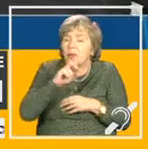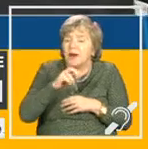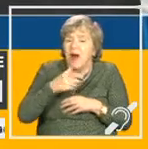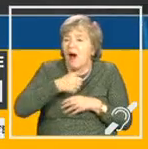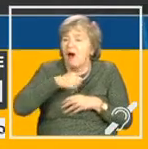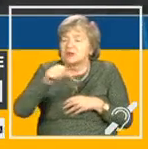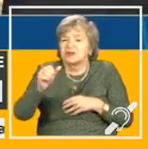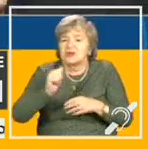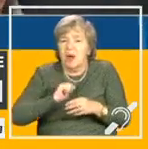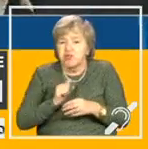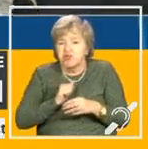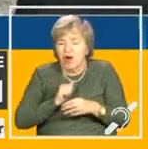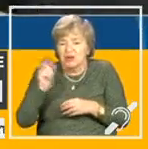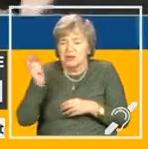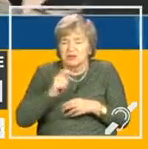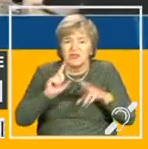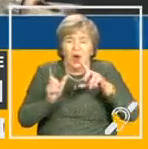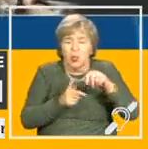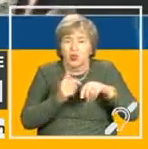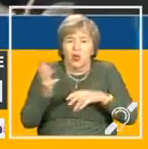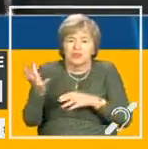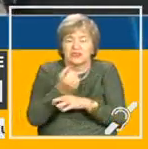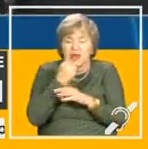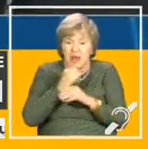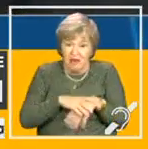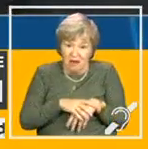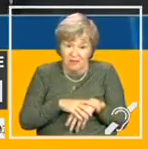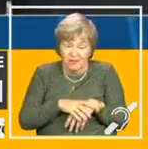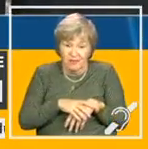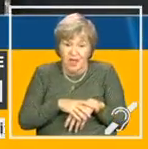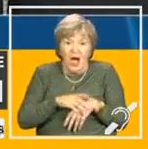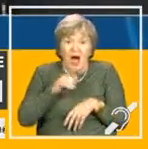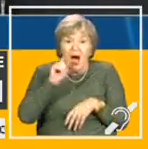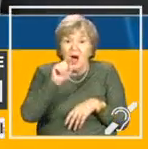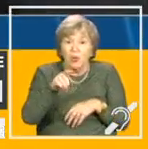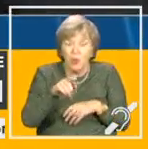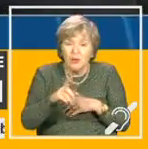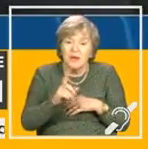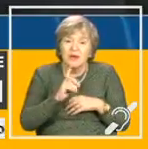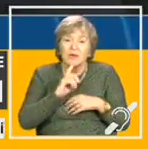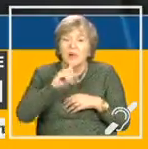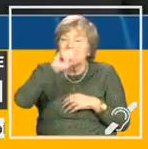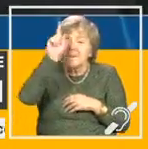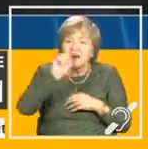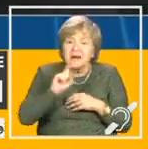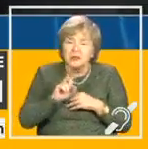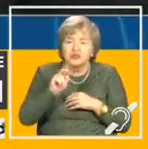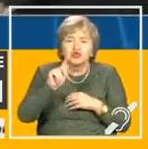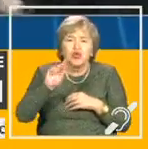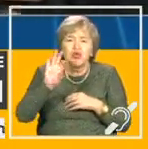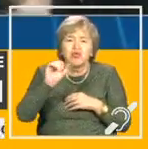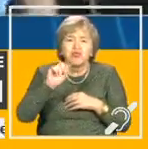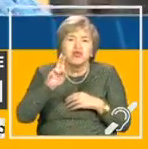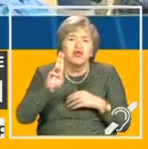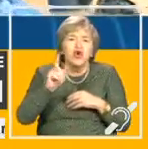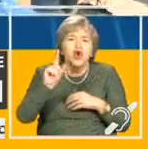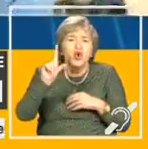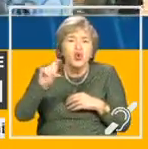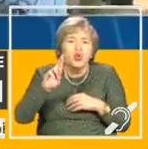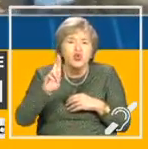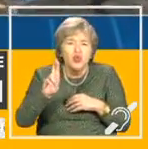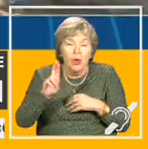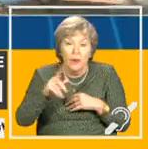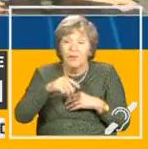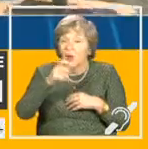poartă. Iată, suntem pe strada Suhurlui, este numele pârâului care a adus această viitură și oamenii spun